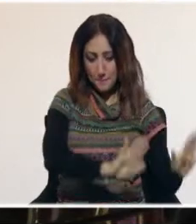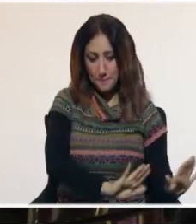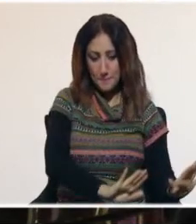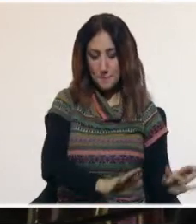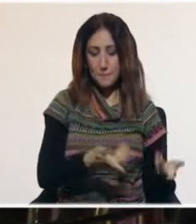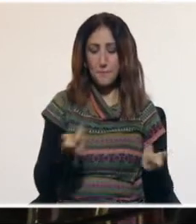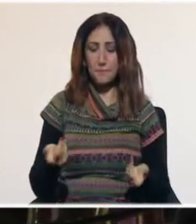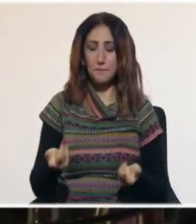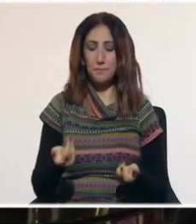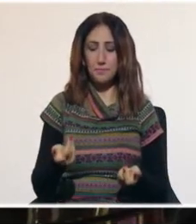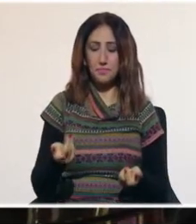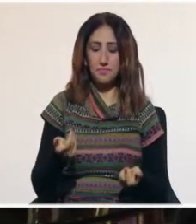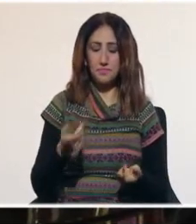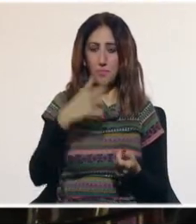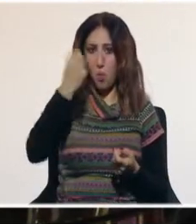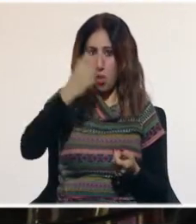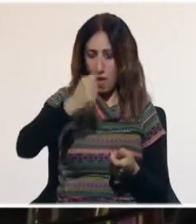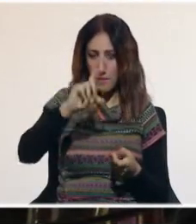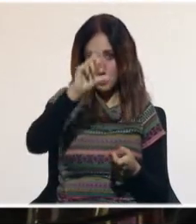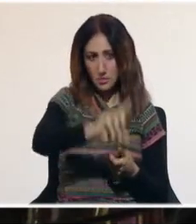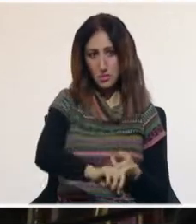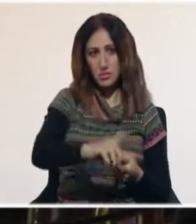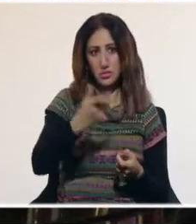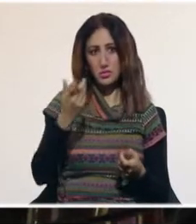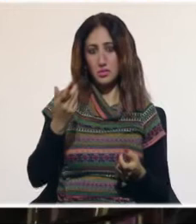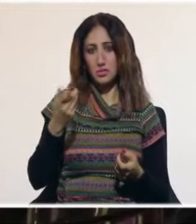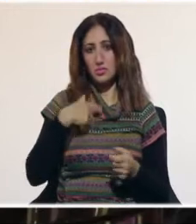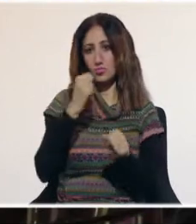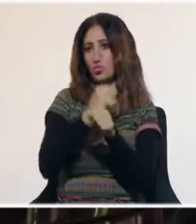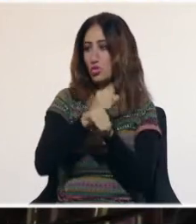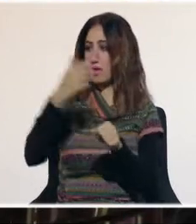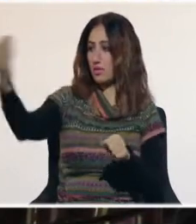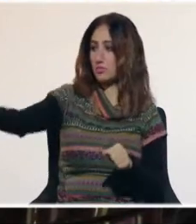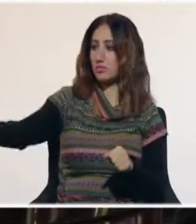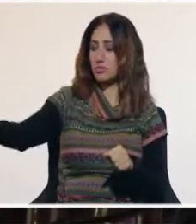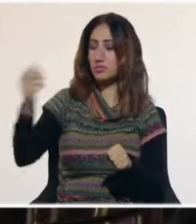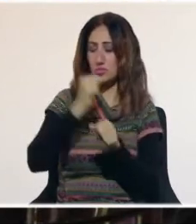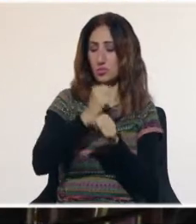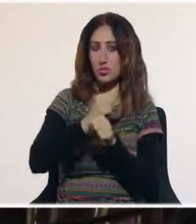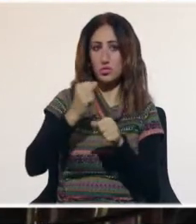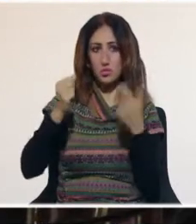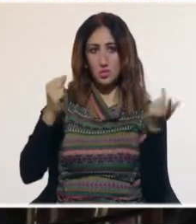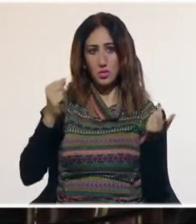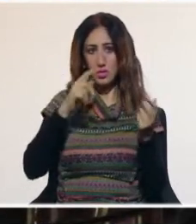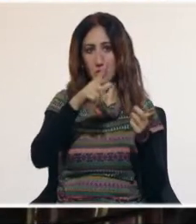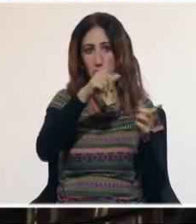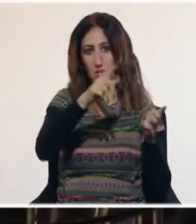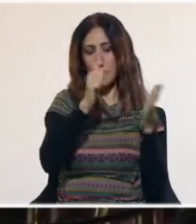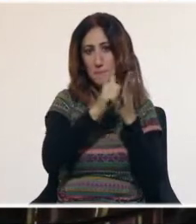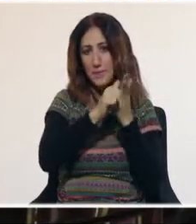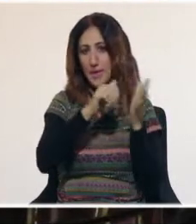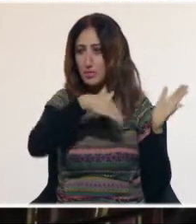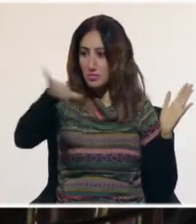واخدهم معاه واشيلهم على راسي، واعبي لهم اللبن بتاعهم تمام واخدهم، وانا بشتغل كده ابعد بعيد انقلهم ورا مني، ابعد بعيد ارجع